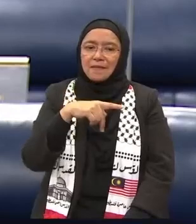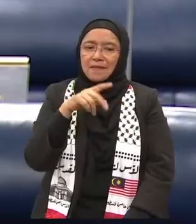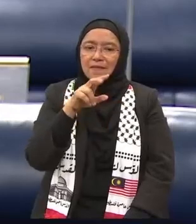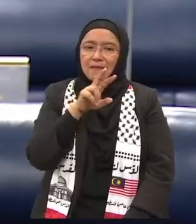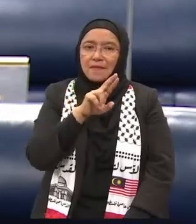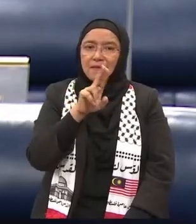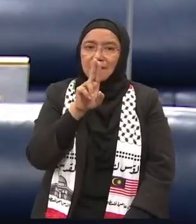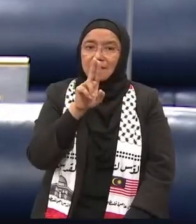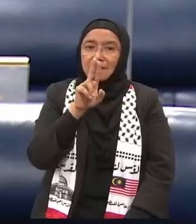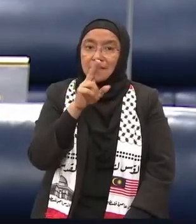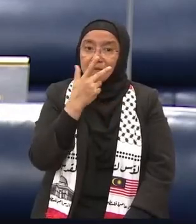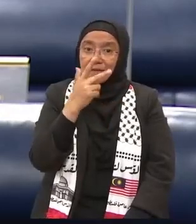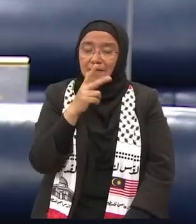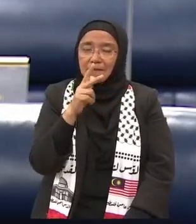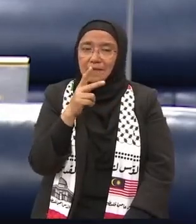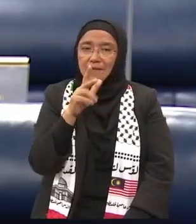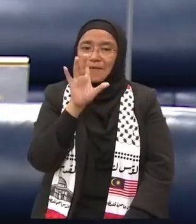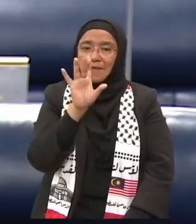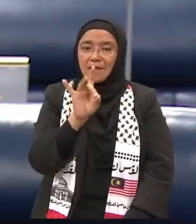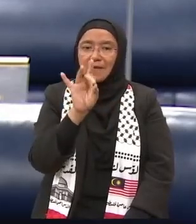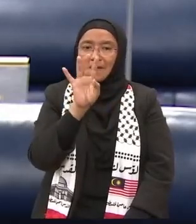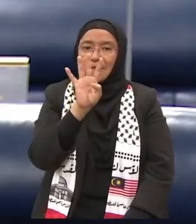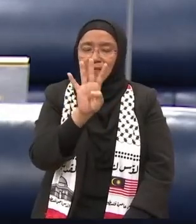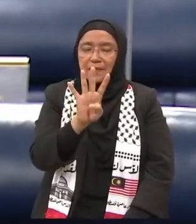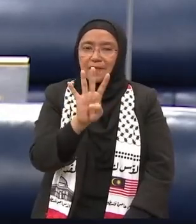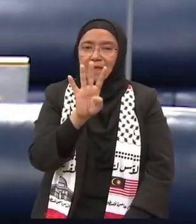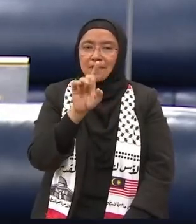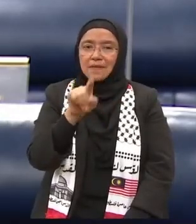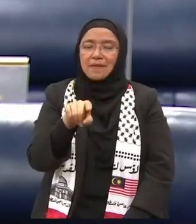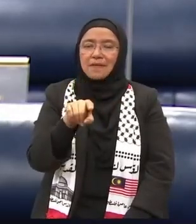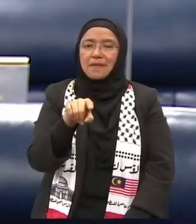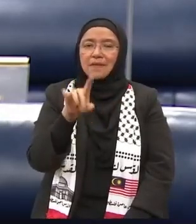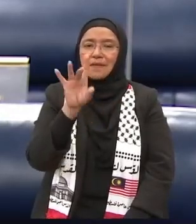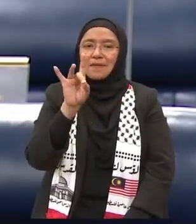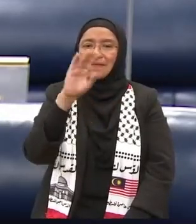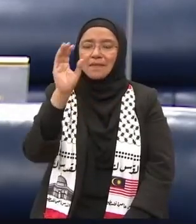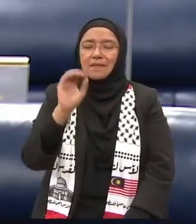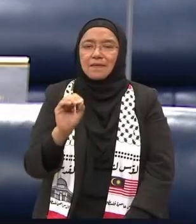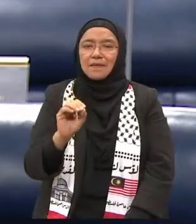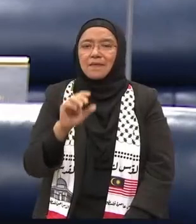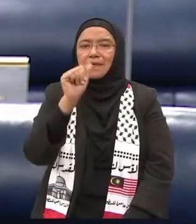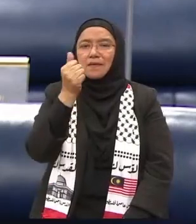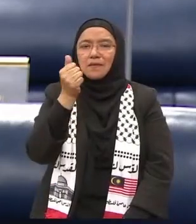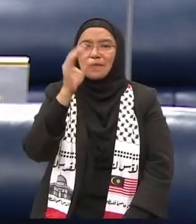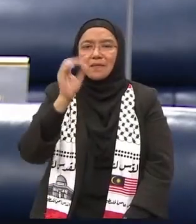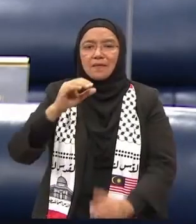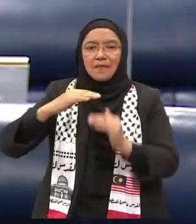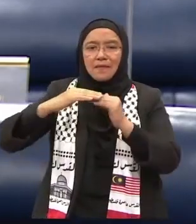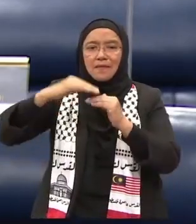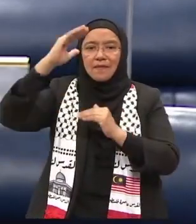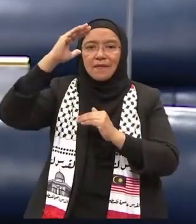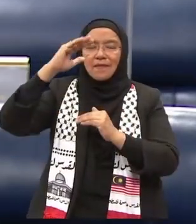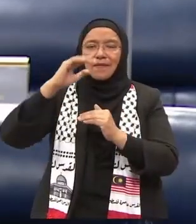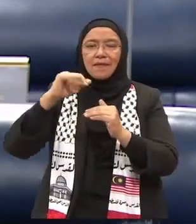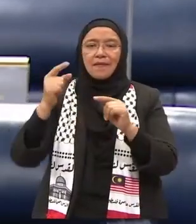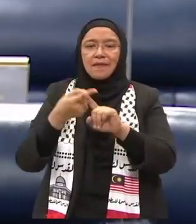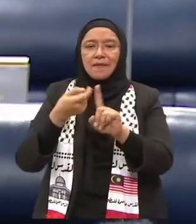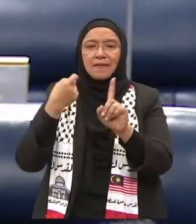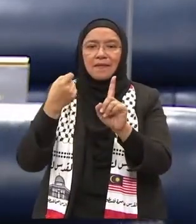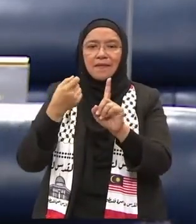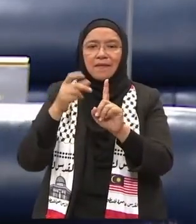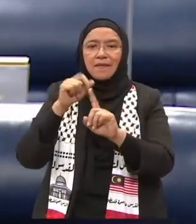84.8% iaitu lebih 10% berbanding pru ke-15 walau bagaimanapun